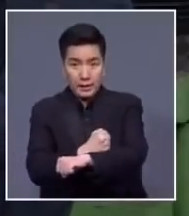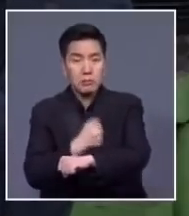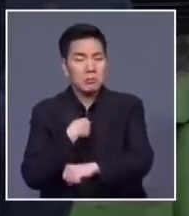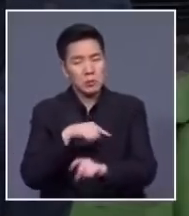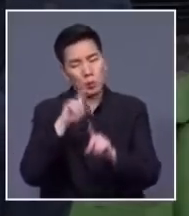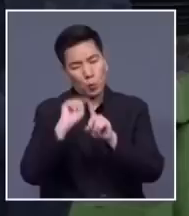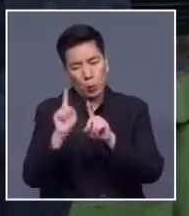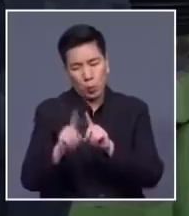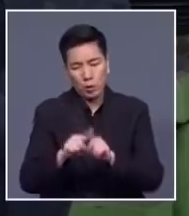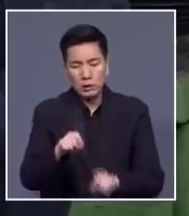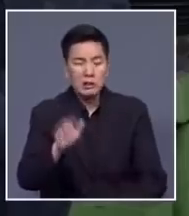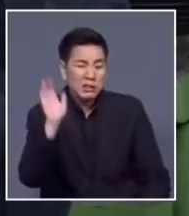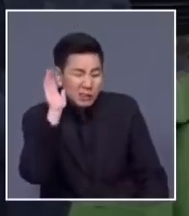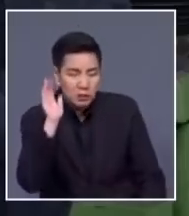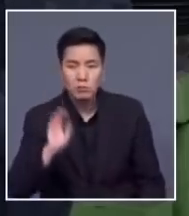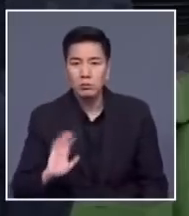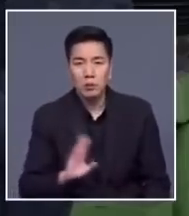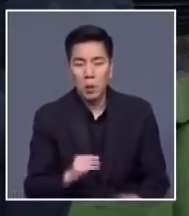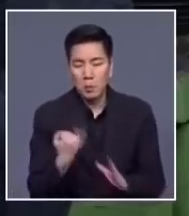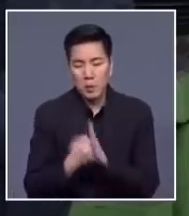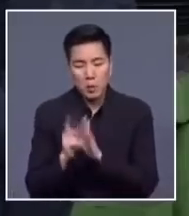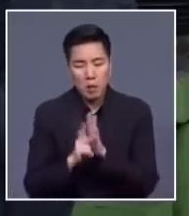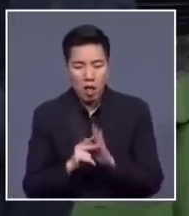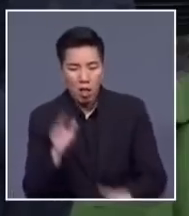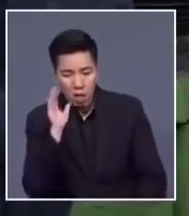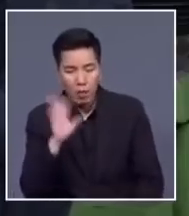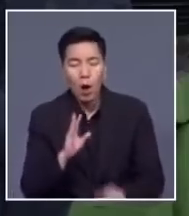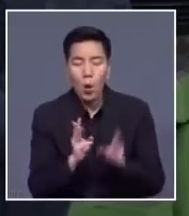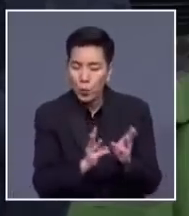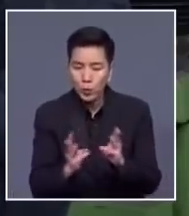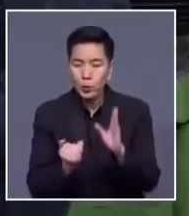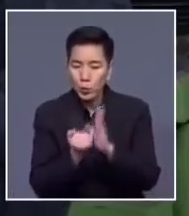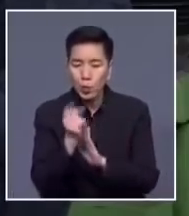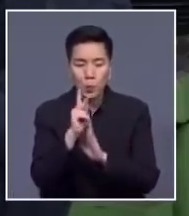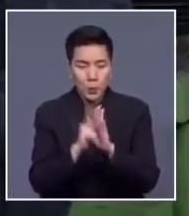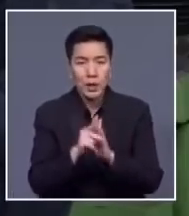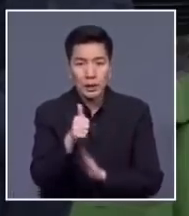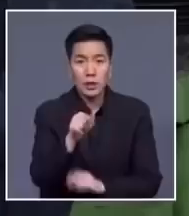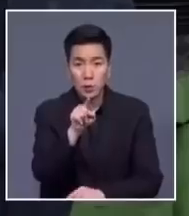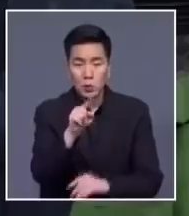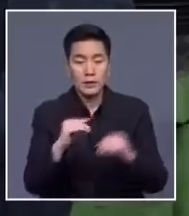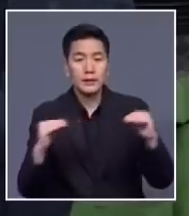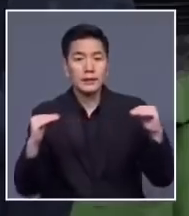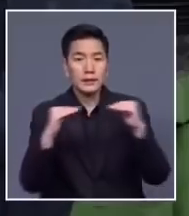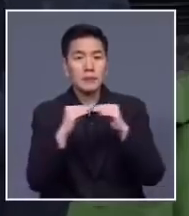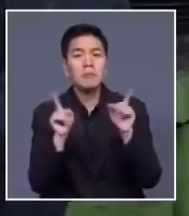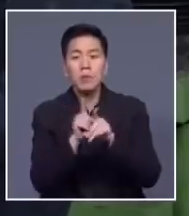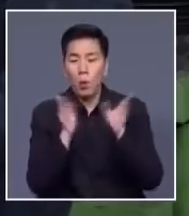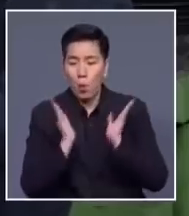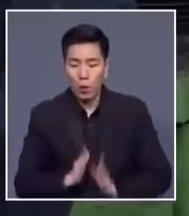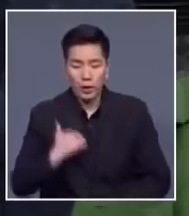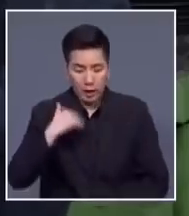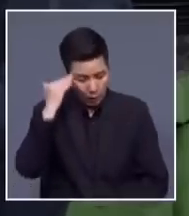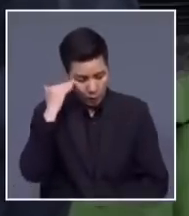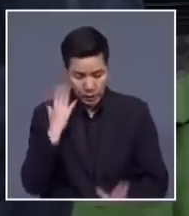ที่อย่าไปเชื่อคนที่เขามาแบบผิดกฎหมายครับมาแบบถูกกฎหมายหนึ่งคุณจะมีสิทธิเท่าคนเกาหลีคนหนึ่งครับ ครับ